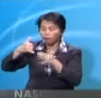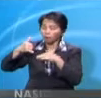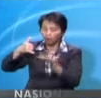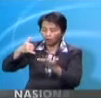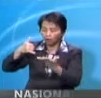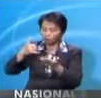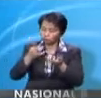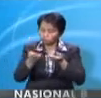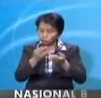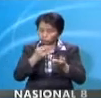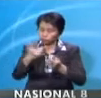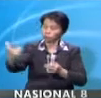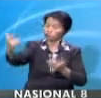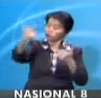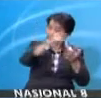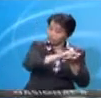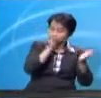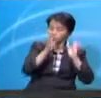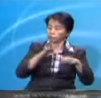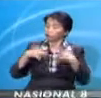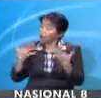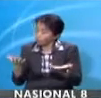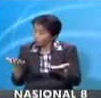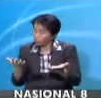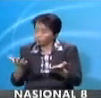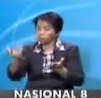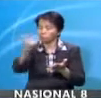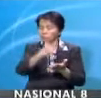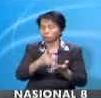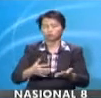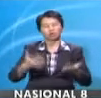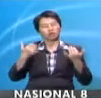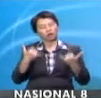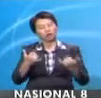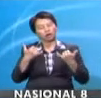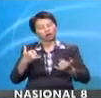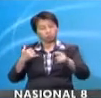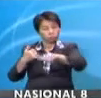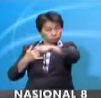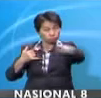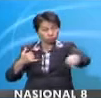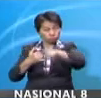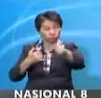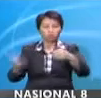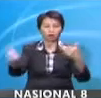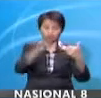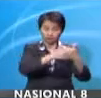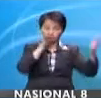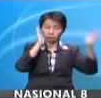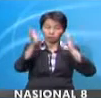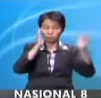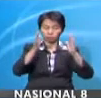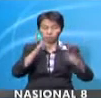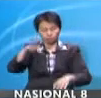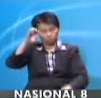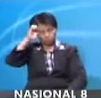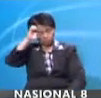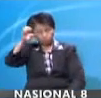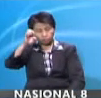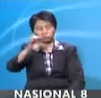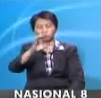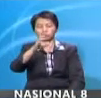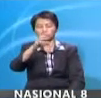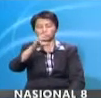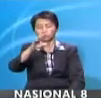dengan urusan penerbangan pulang mereka ke tanah air? Sekarang dia orang perpulangan sini, Encik apa ni